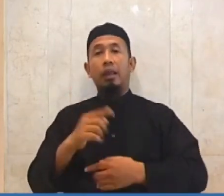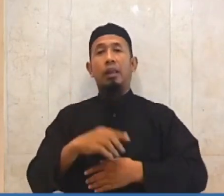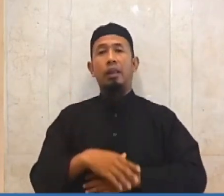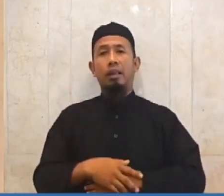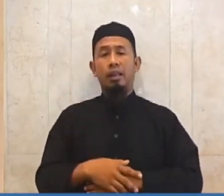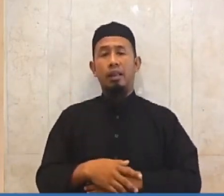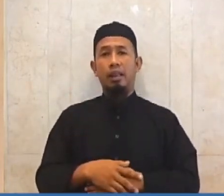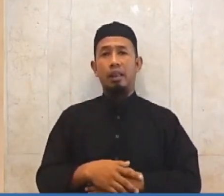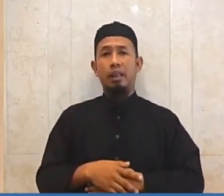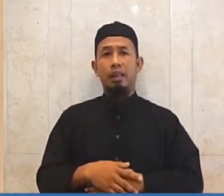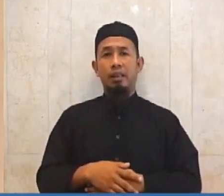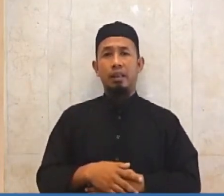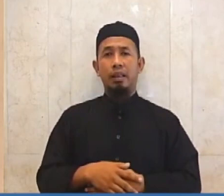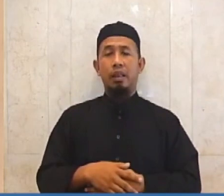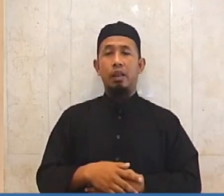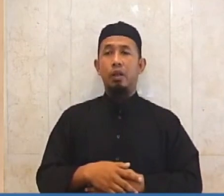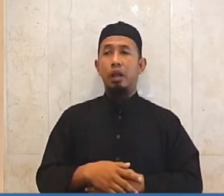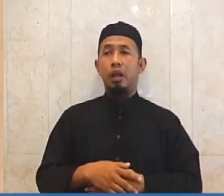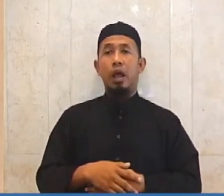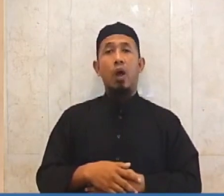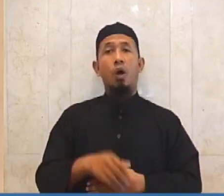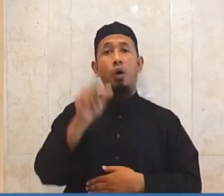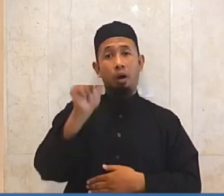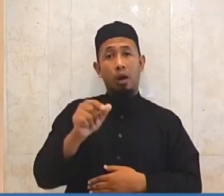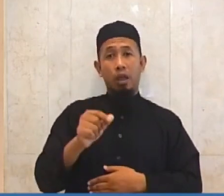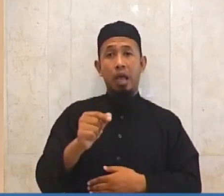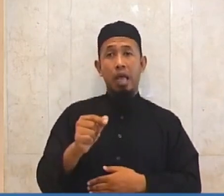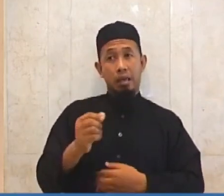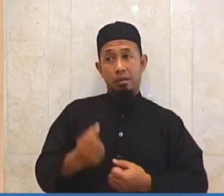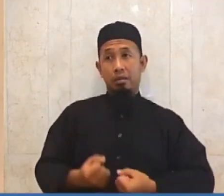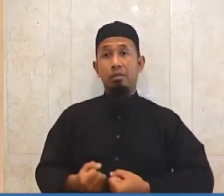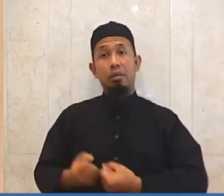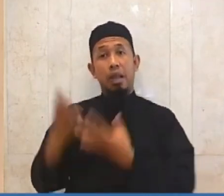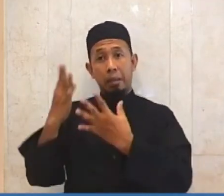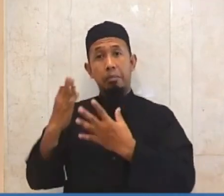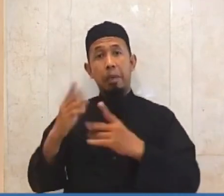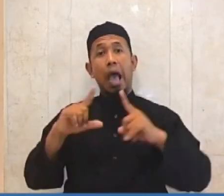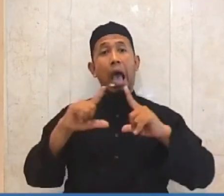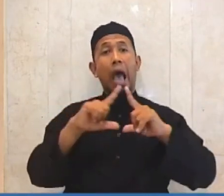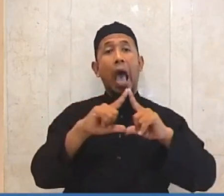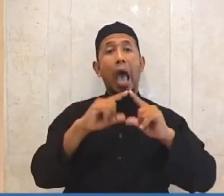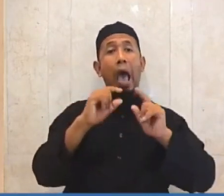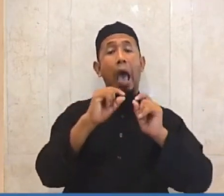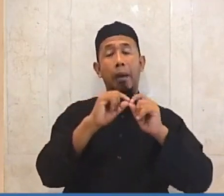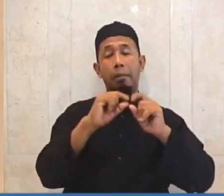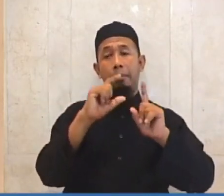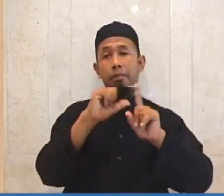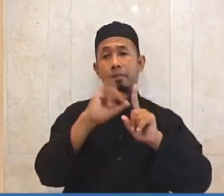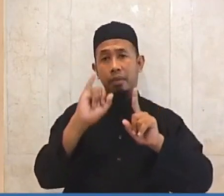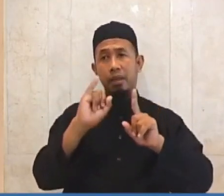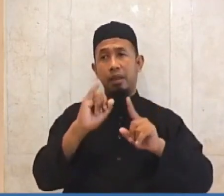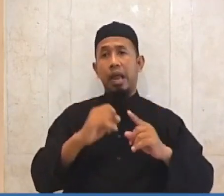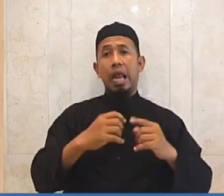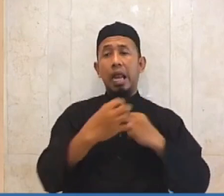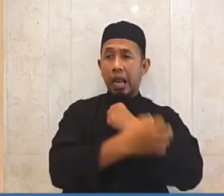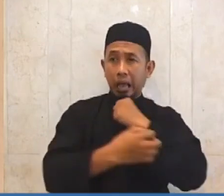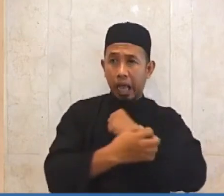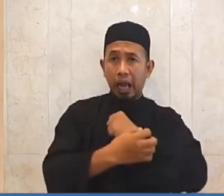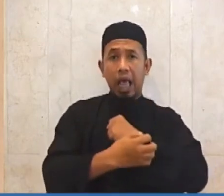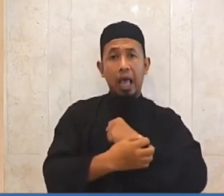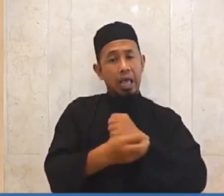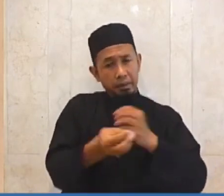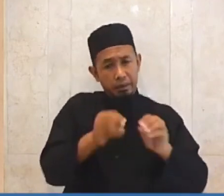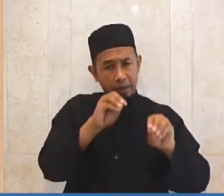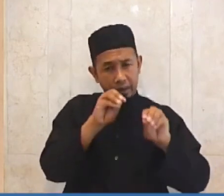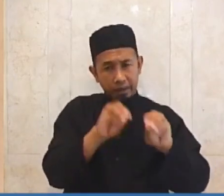pengabdian bagi yang beragama Islam abdi negara tentunya pendekatannya adalah menggunakan pembinaan spiritual